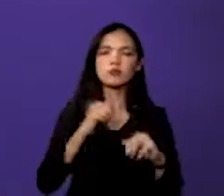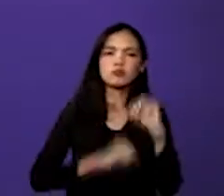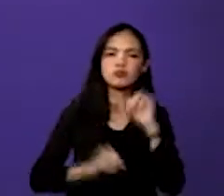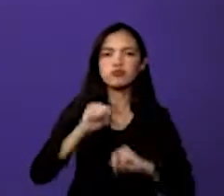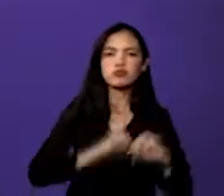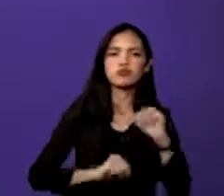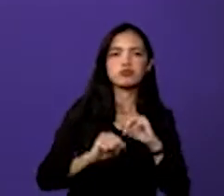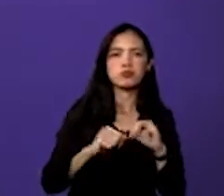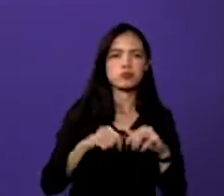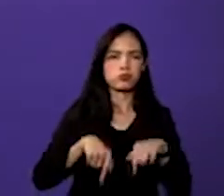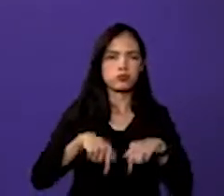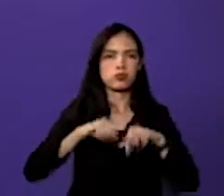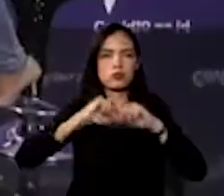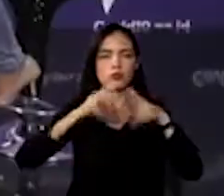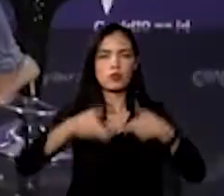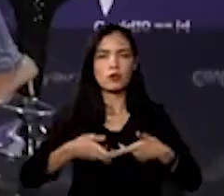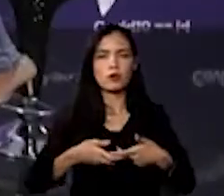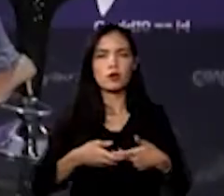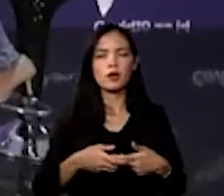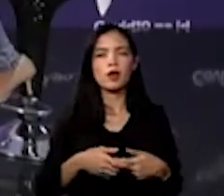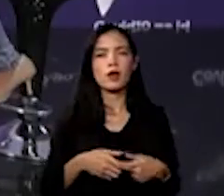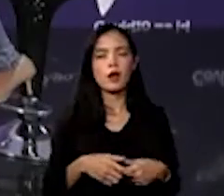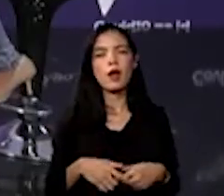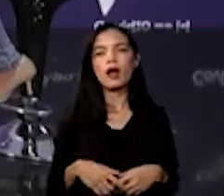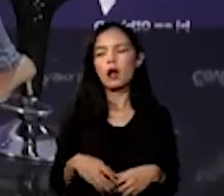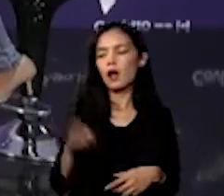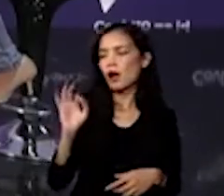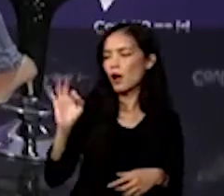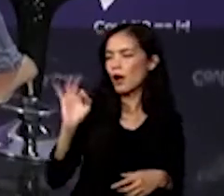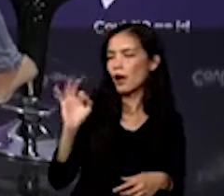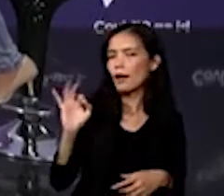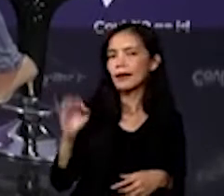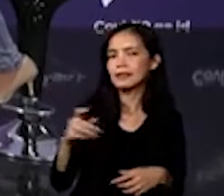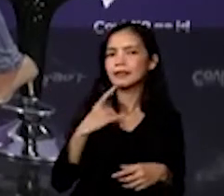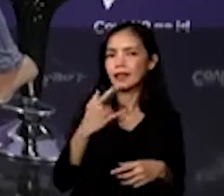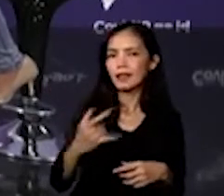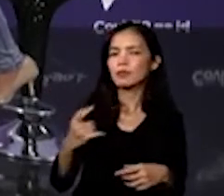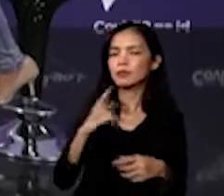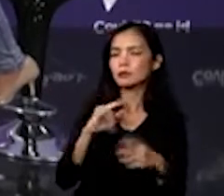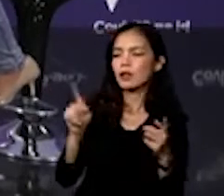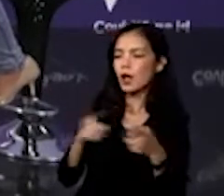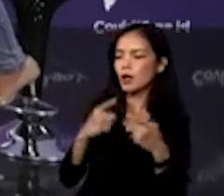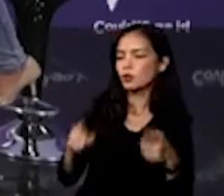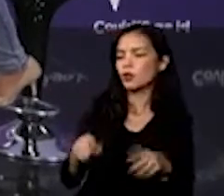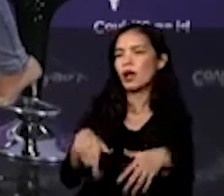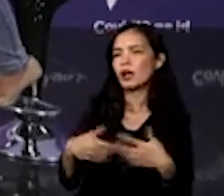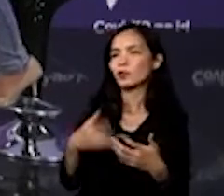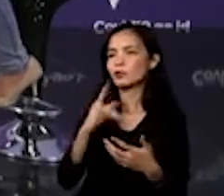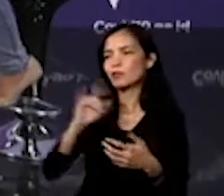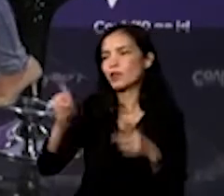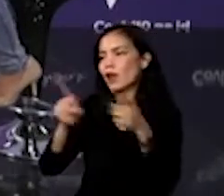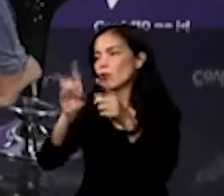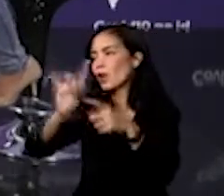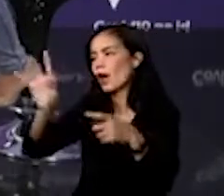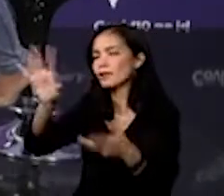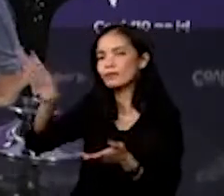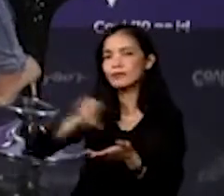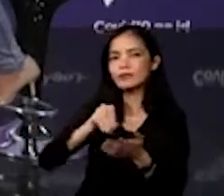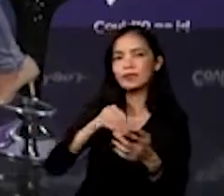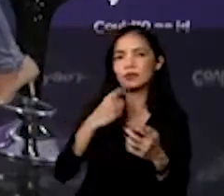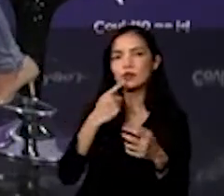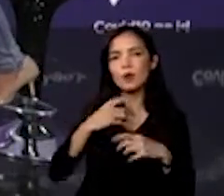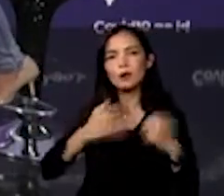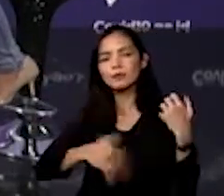pandemi ini oke itu dari versi B tetap menciptakan lagu dan cover lagu juga ya Iya betul B berarti kalau misalnya itu udah berapa banyak lagu yang kamu